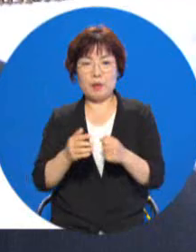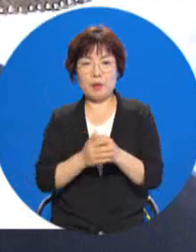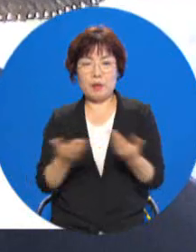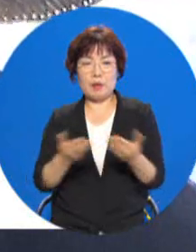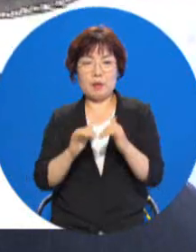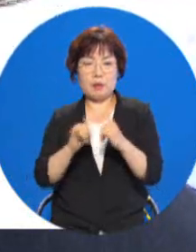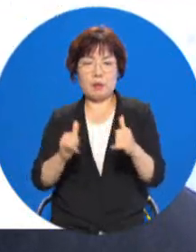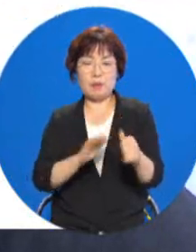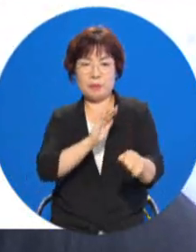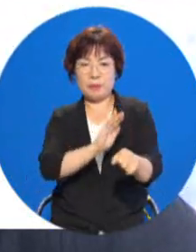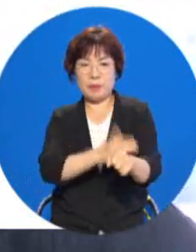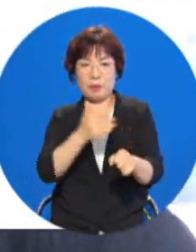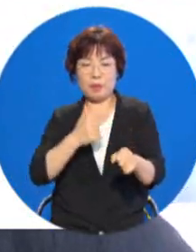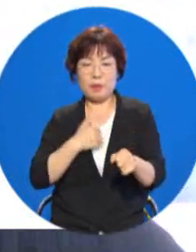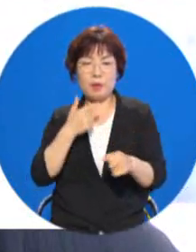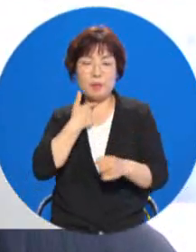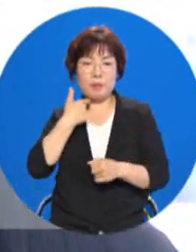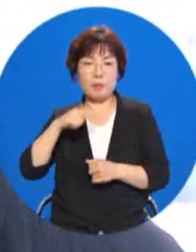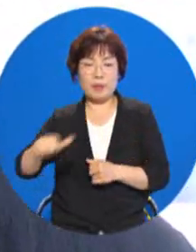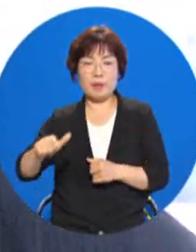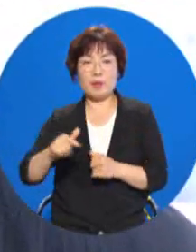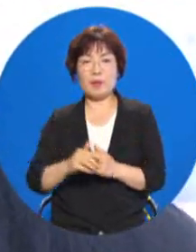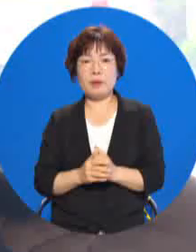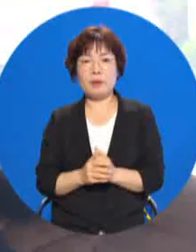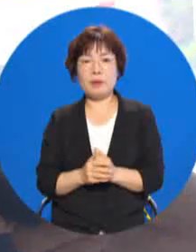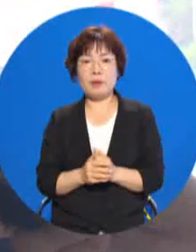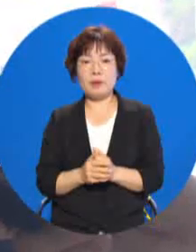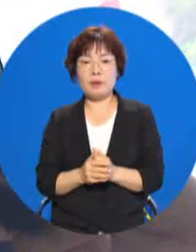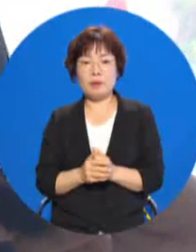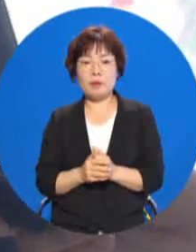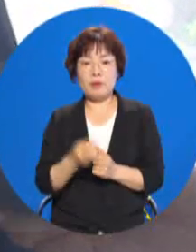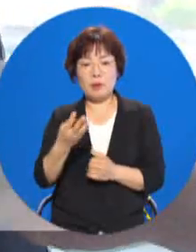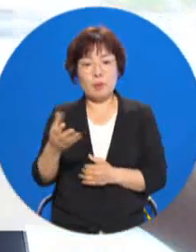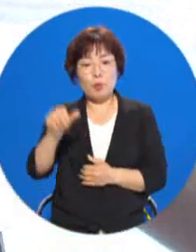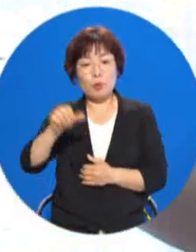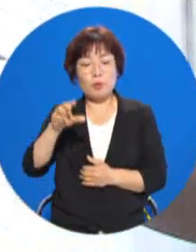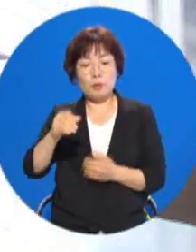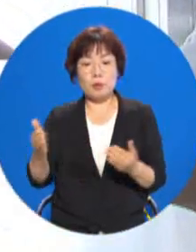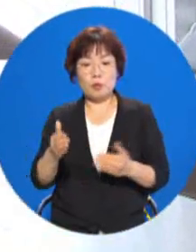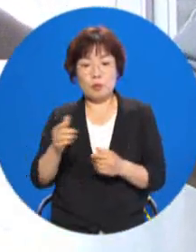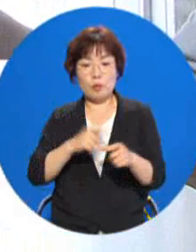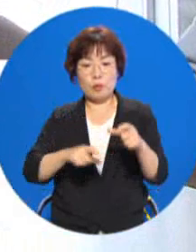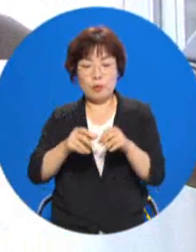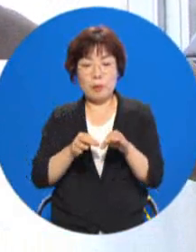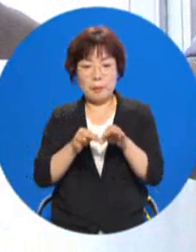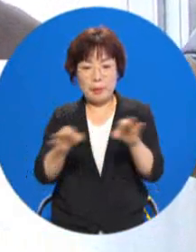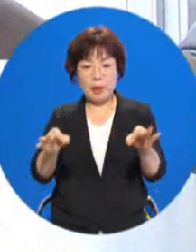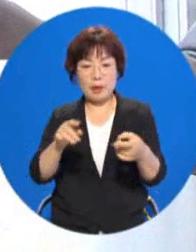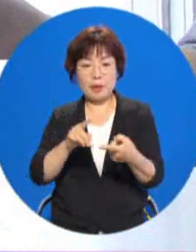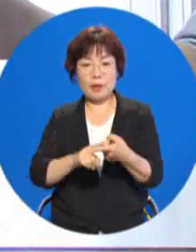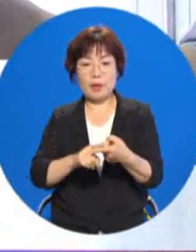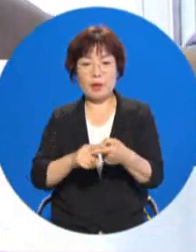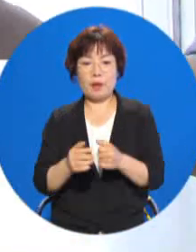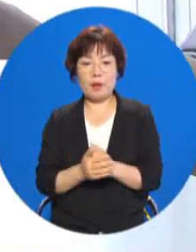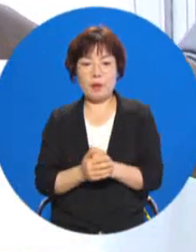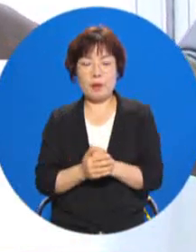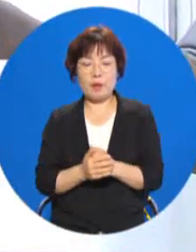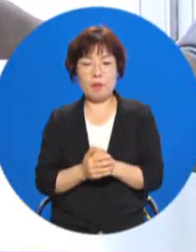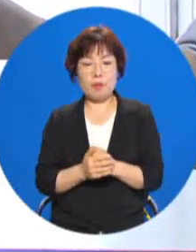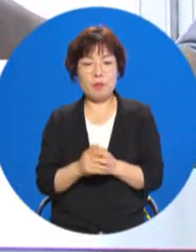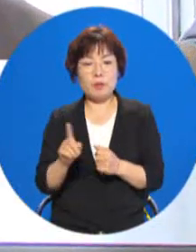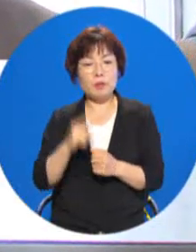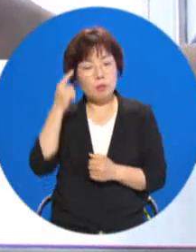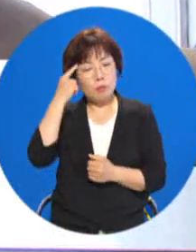실무자의 잘못이라며 혐의를 강하게 부인했습니다. 5천만 원 정도를 더 지급을 했다고 하는데 그거에 대해서는